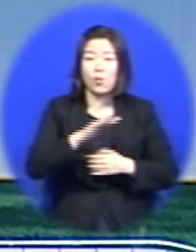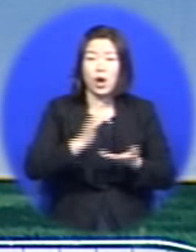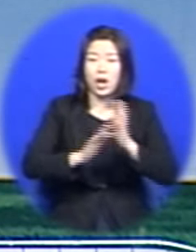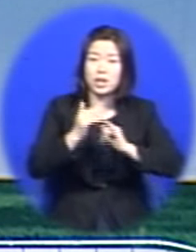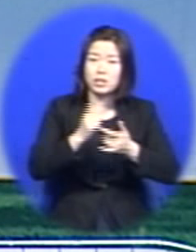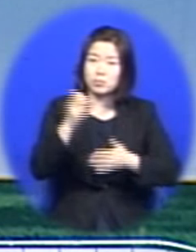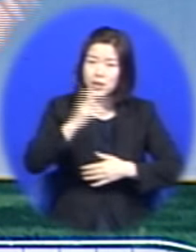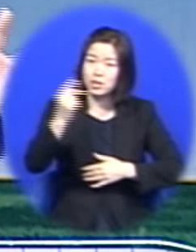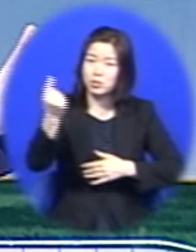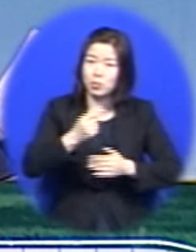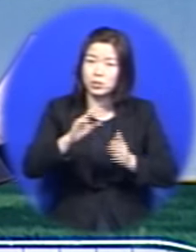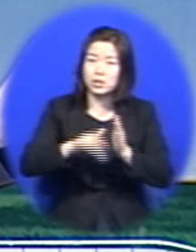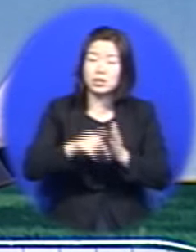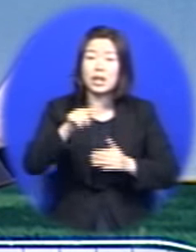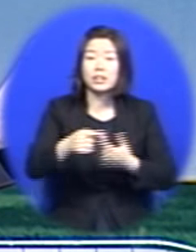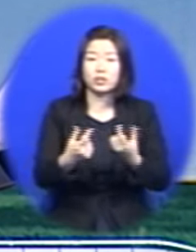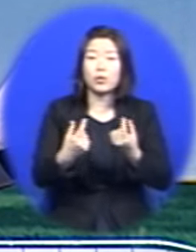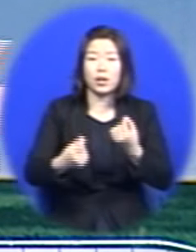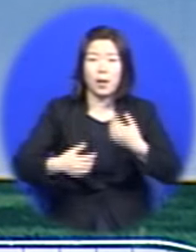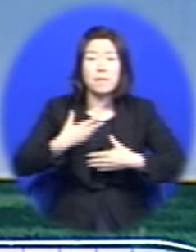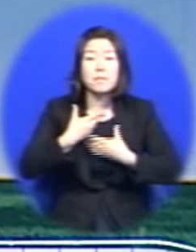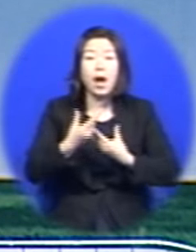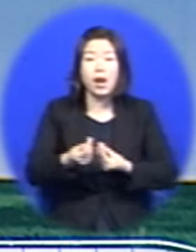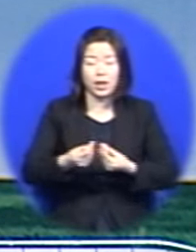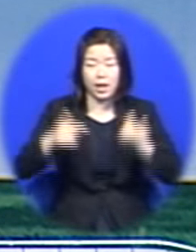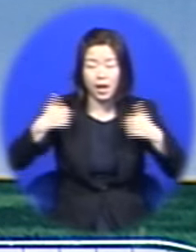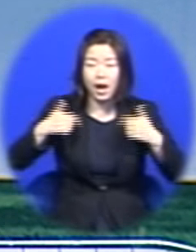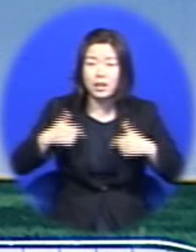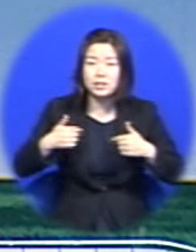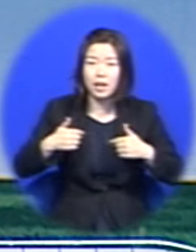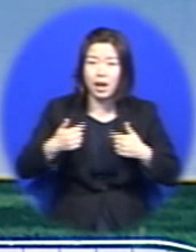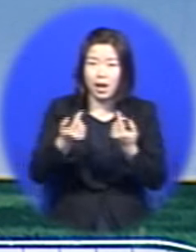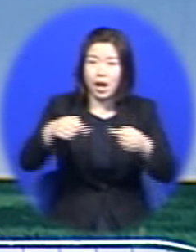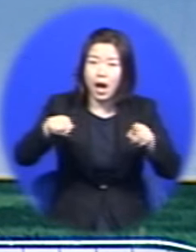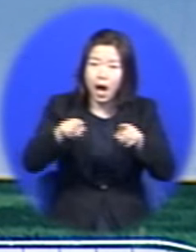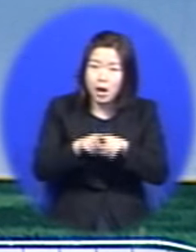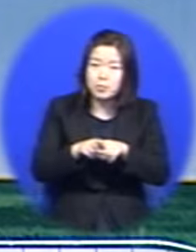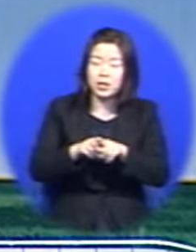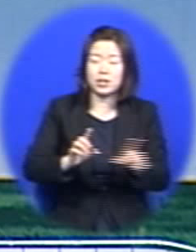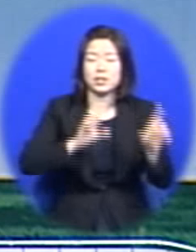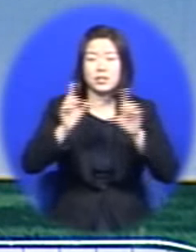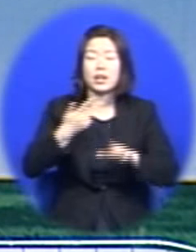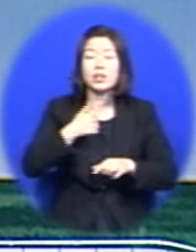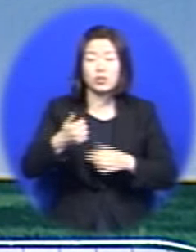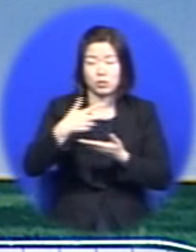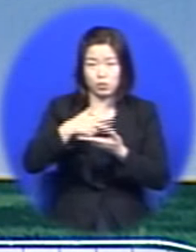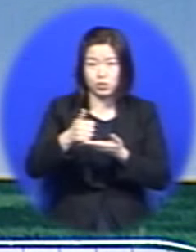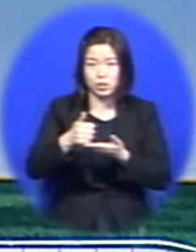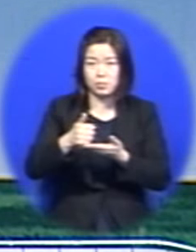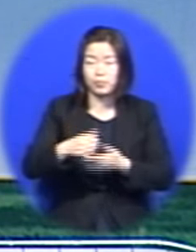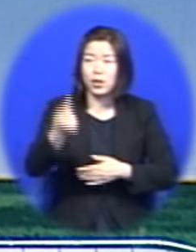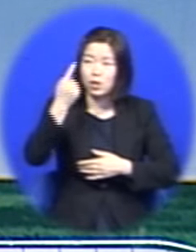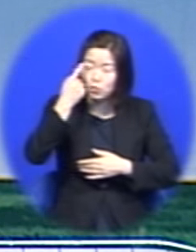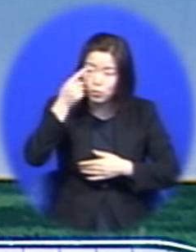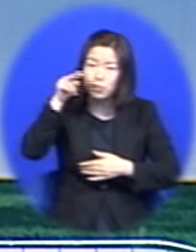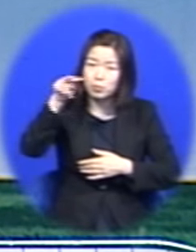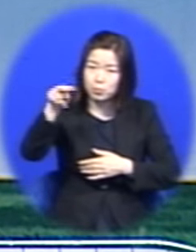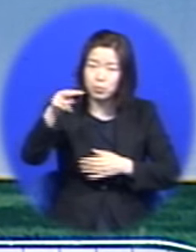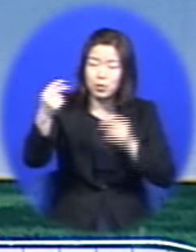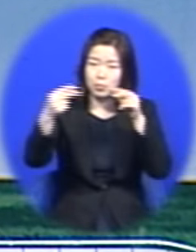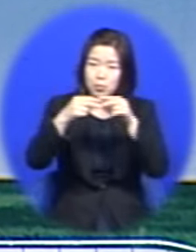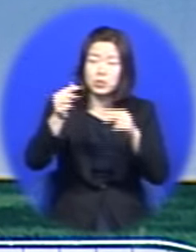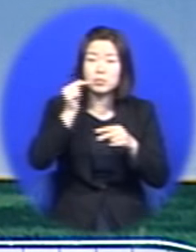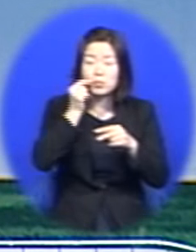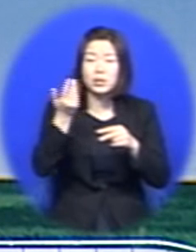우리는 예수님을 그렇게 맞이할 거예요. 늘 같이 살았던 그 주님, 눈과 눈으로 보지 못했을